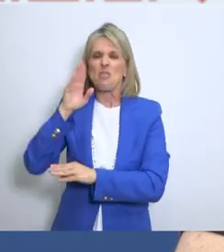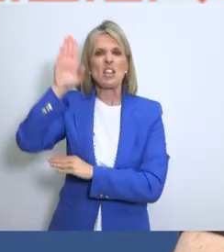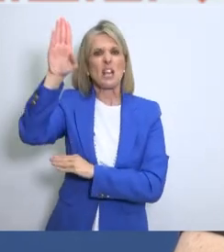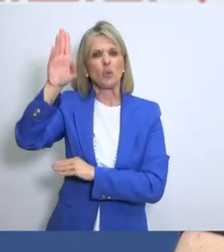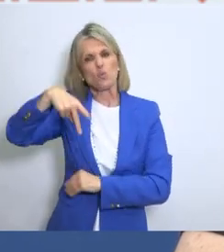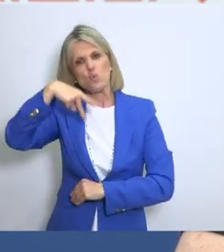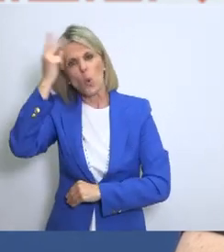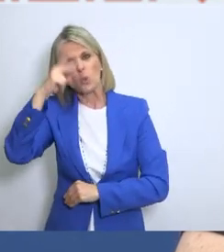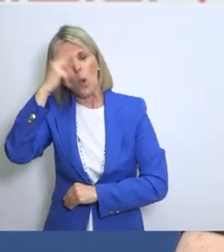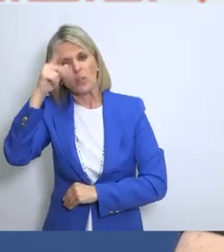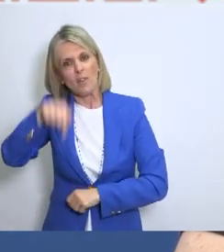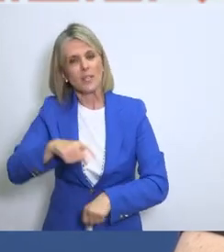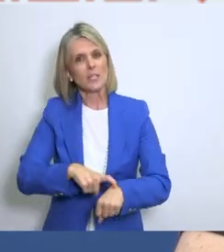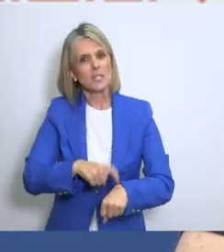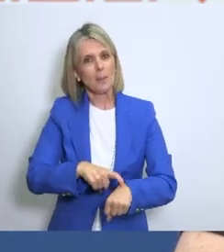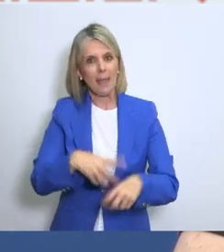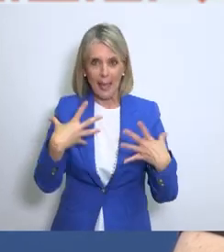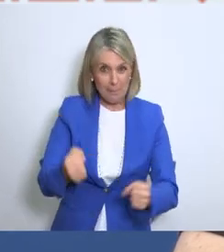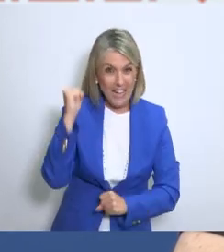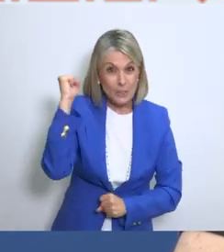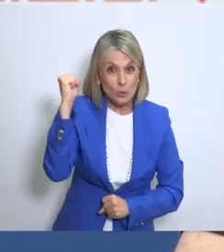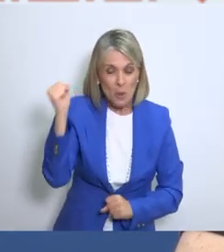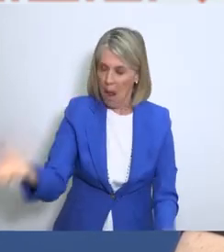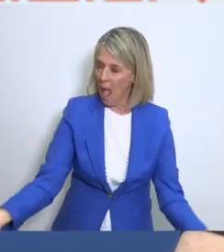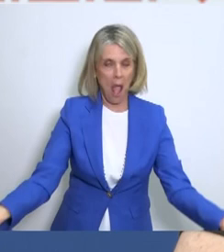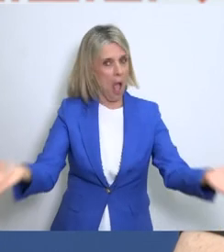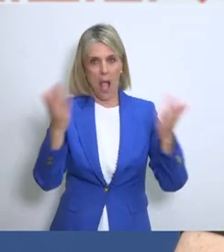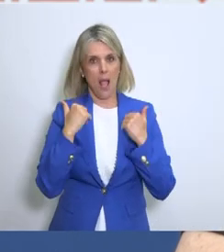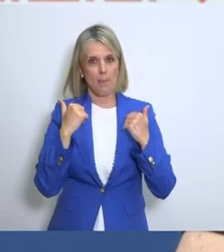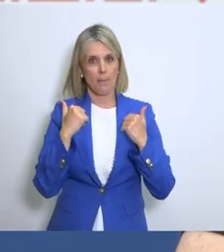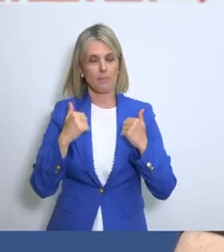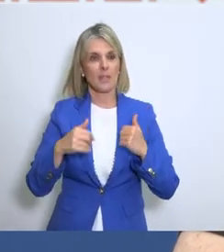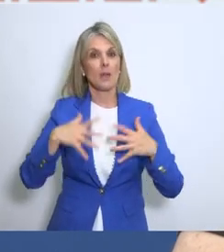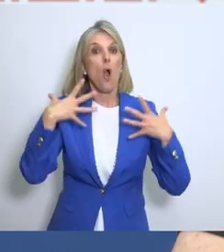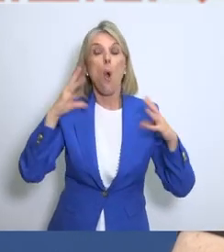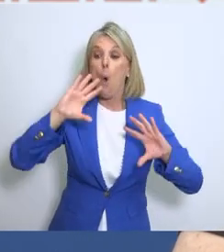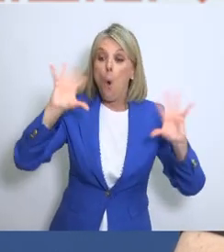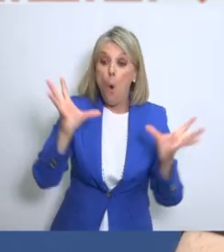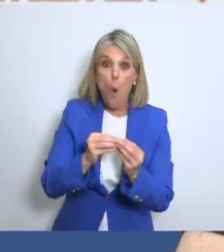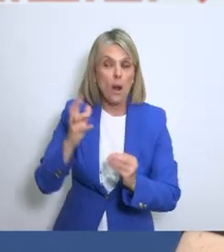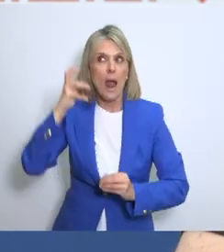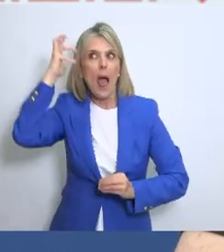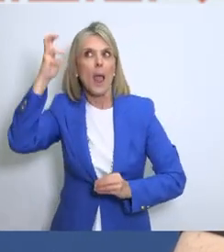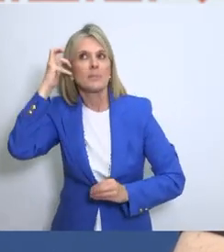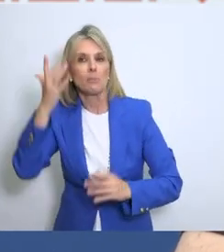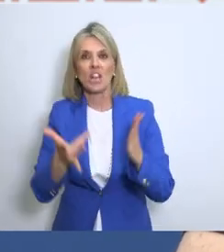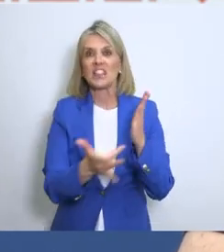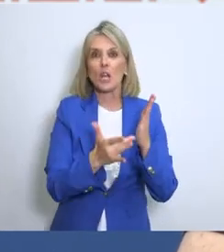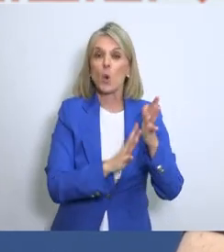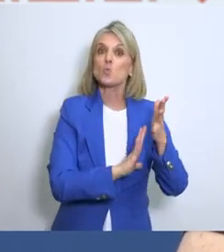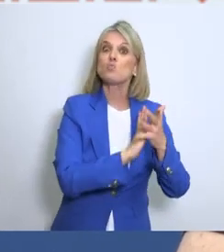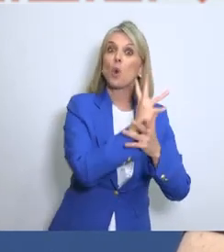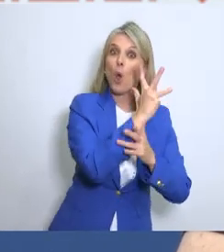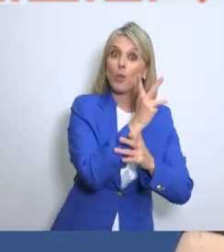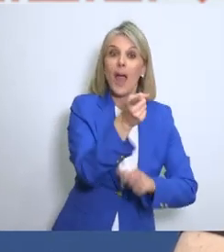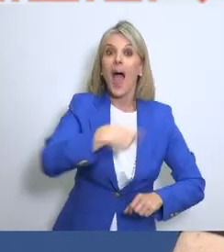του λεγόμενου υπαρκτού σοσιαλισμού, που θα αξιοποιεί όλες τις επιστημονικές και τεχνολογικές προόδους για το